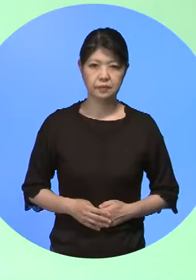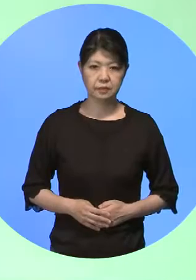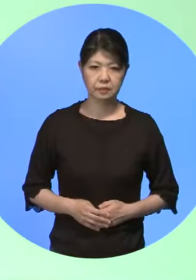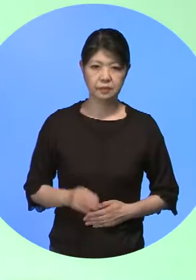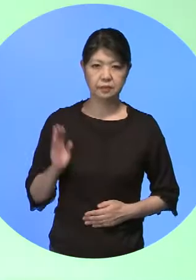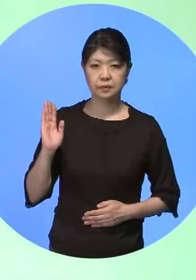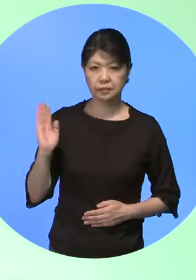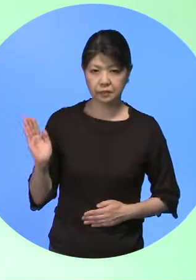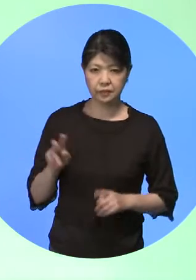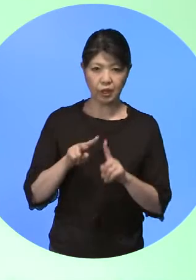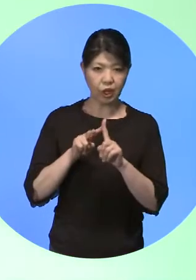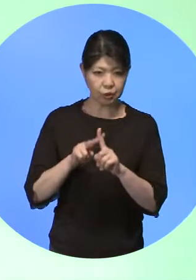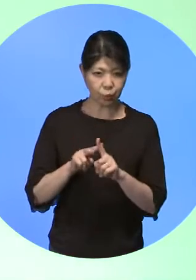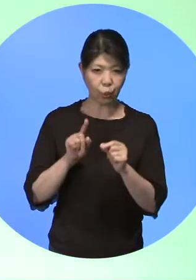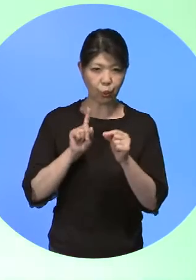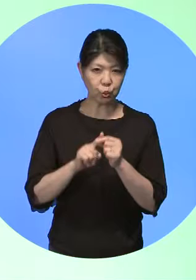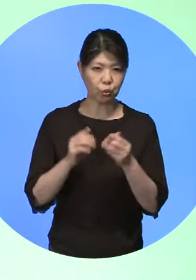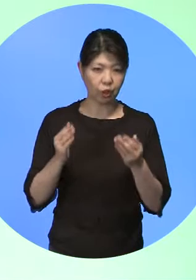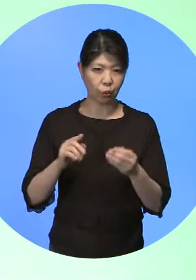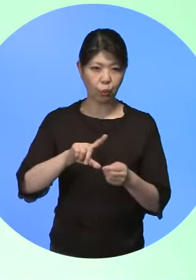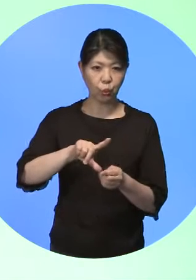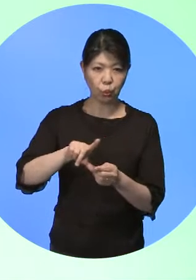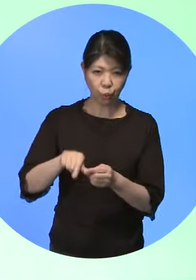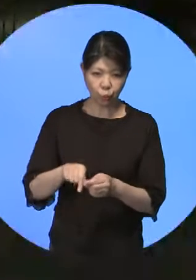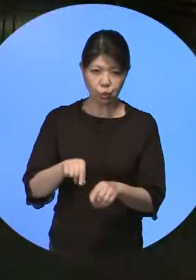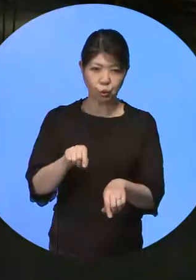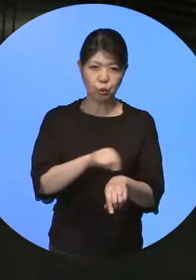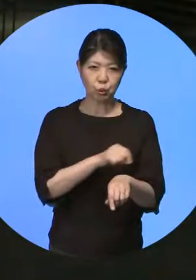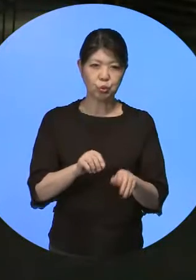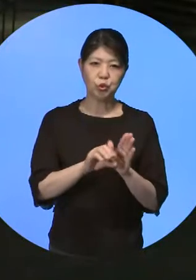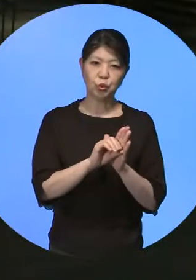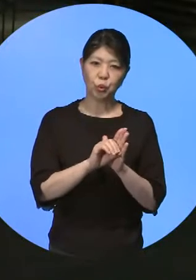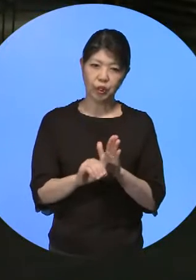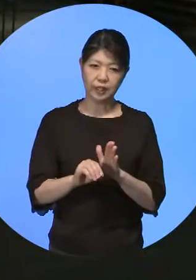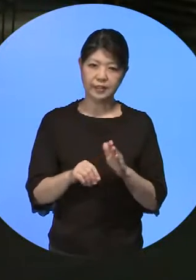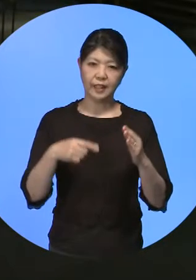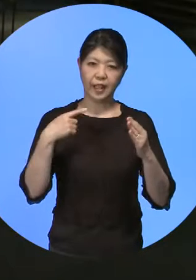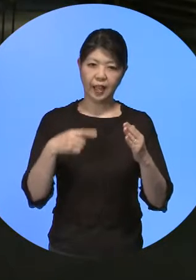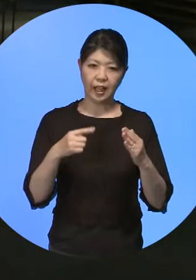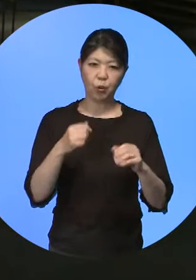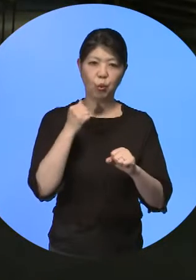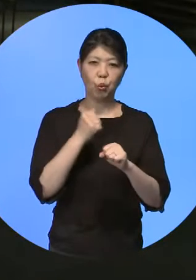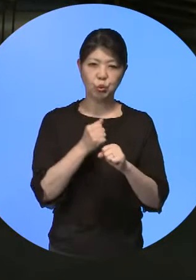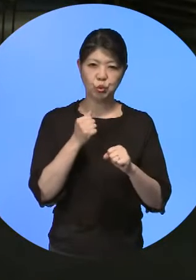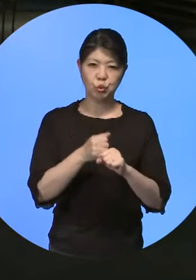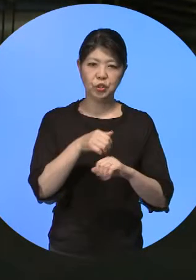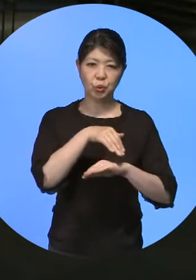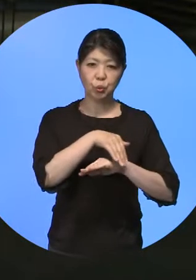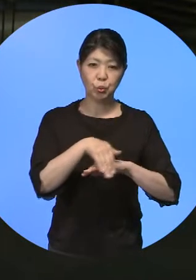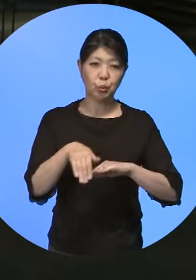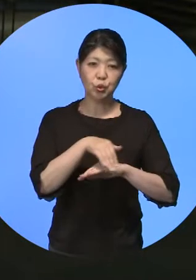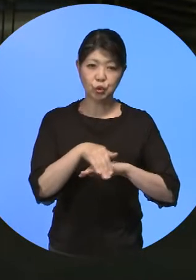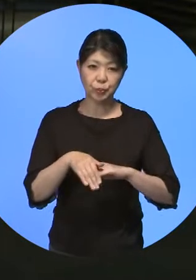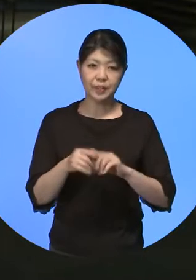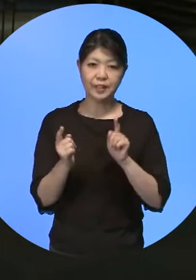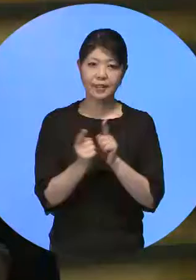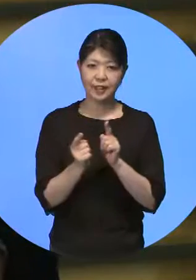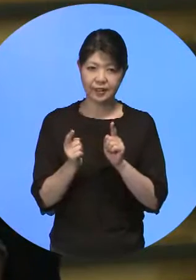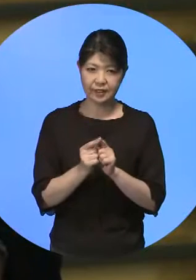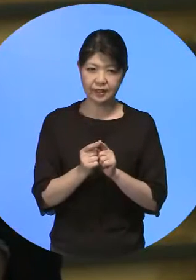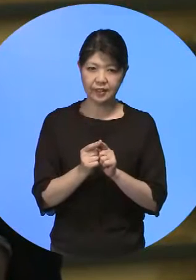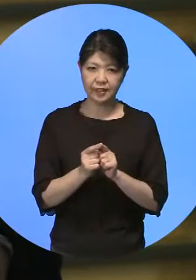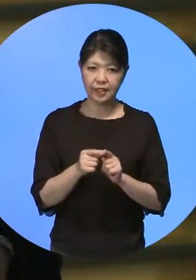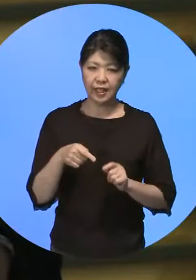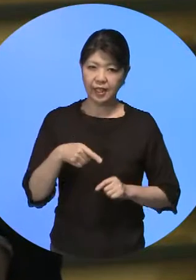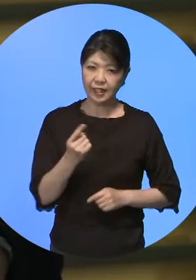スクールプロジェクト支援事業は、小学校・中学校の校区の地域性を生かした特色ある学校づくりの取り組